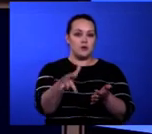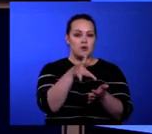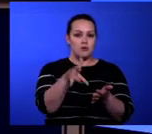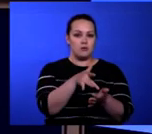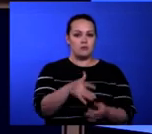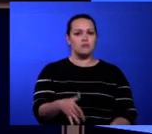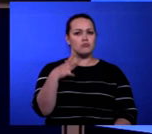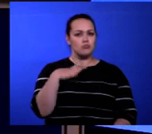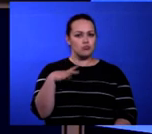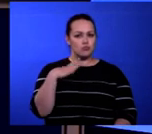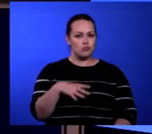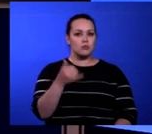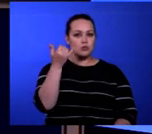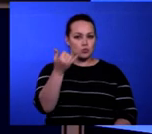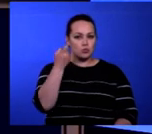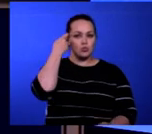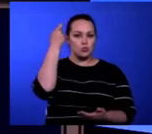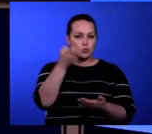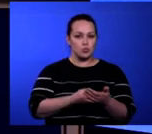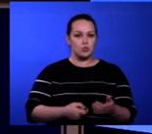чего? Вы сейчас узнаете.